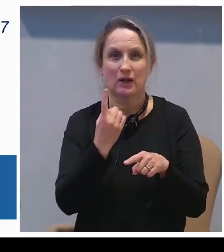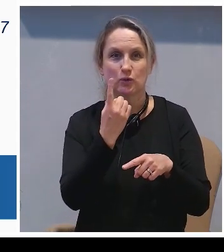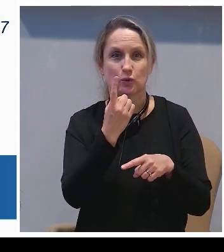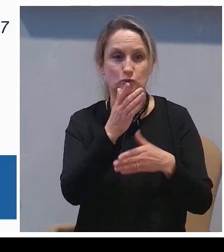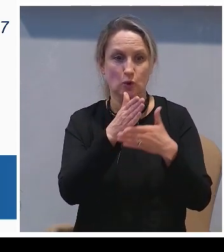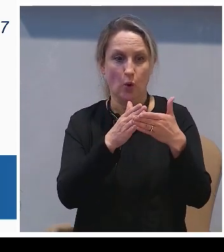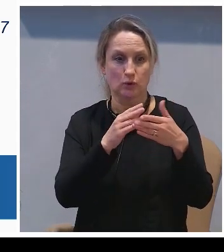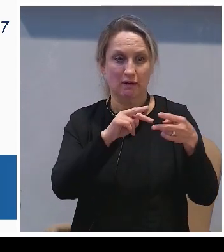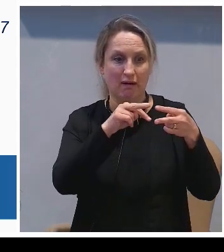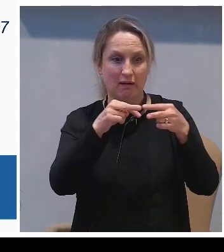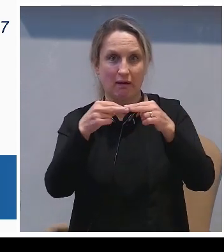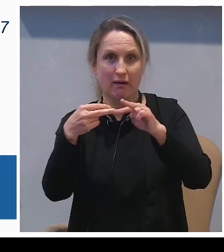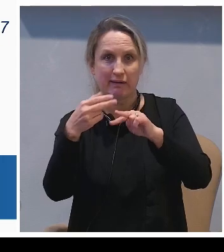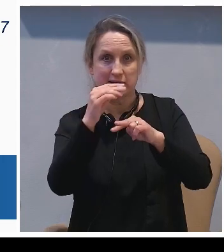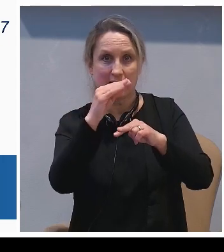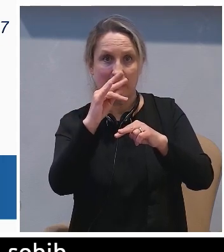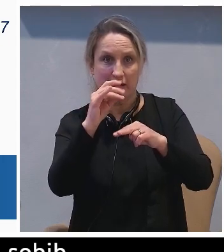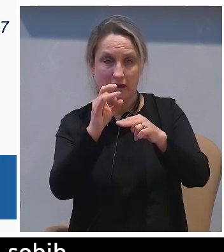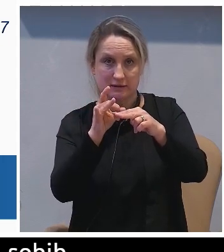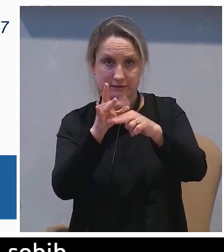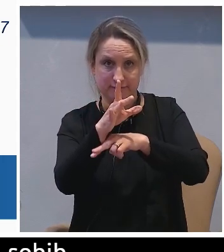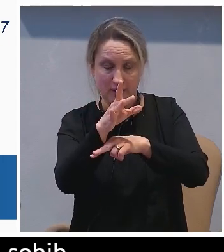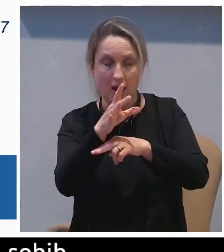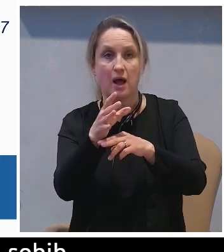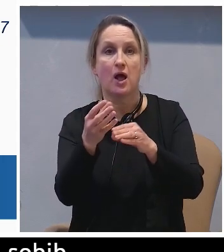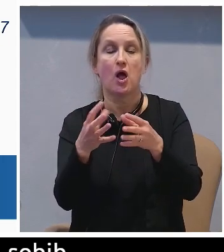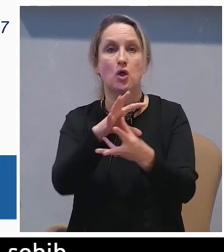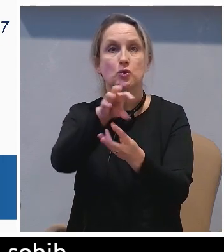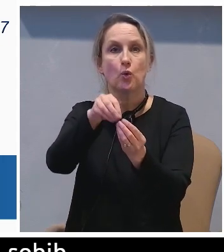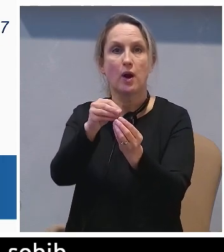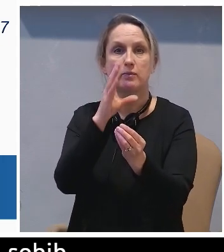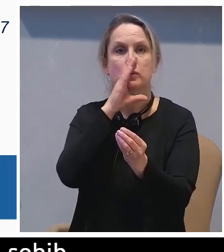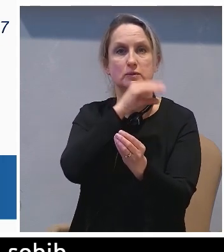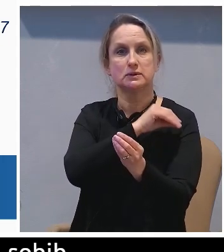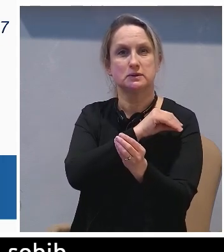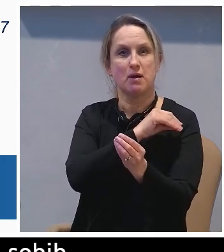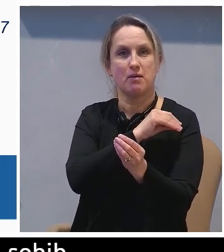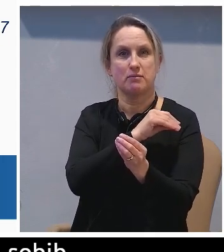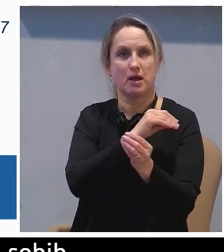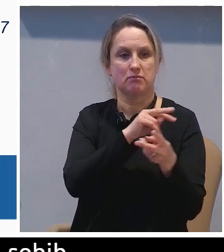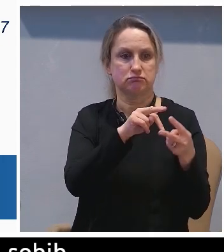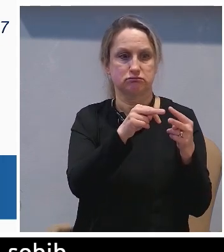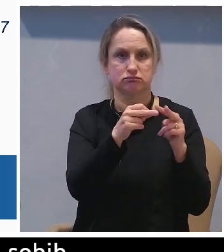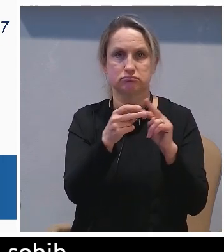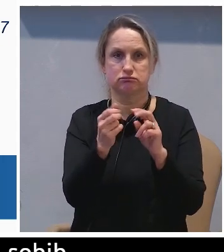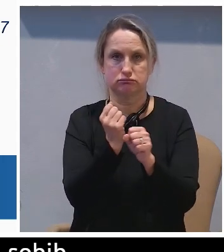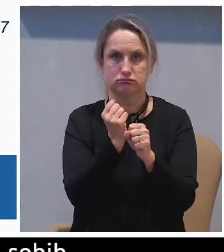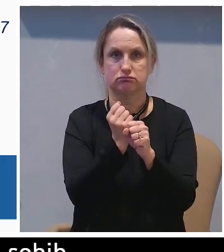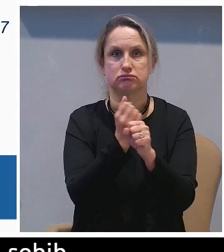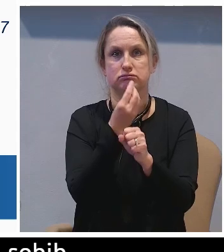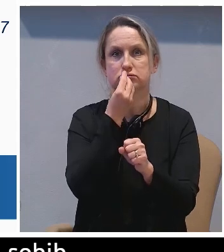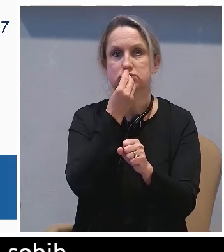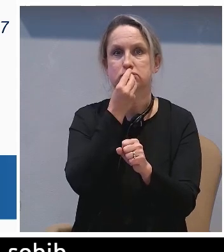weight. DNA-st välja, Uh, aga selle tulemusena me saame Looking at the slide, it's paremini evident that we toimiva push out a selle part